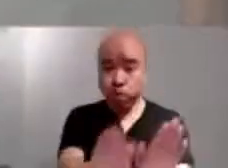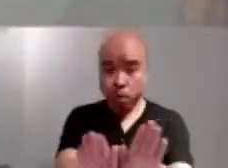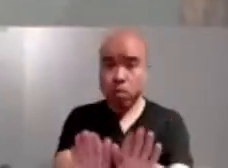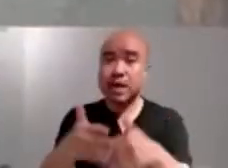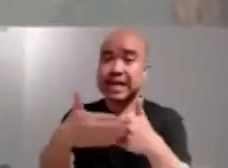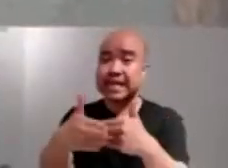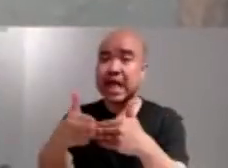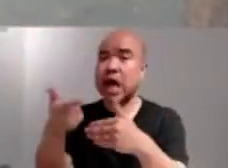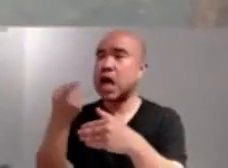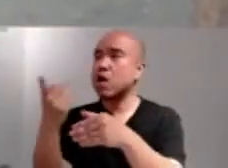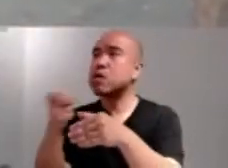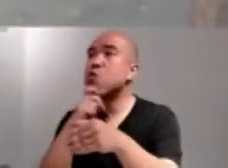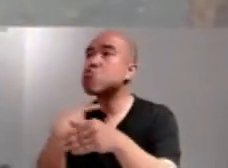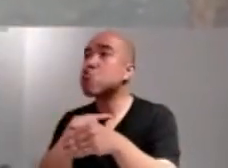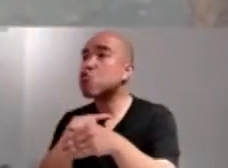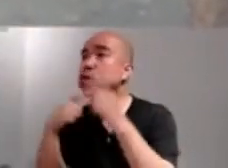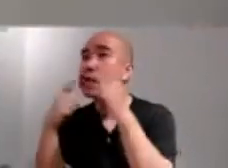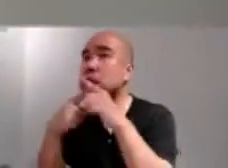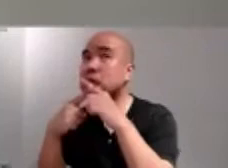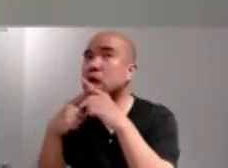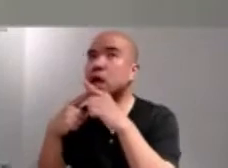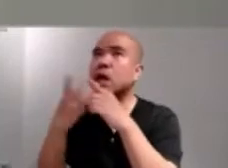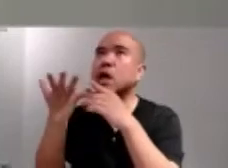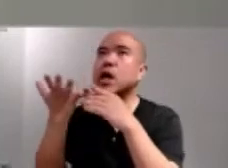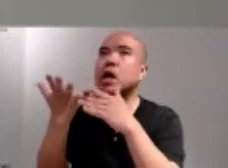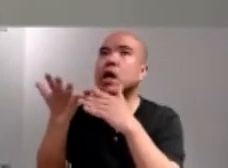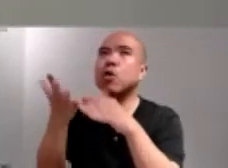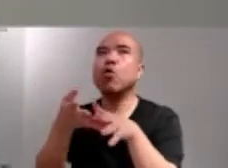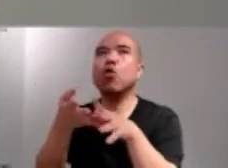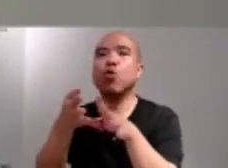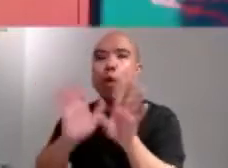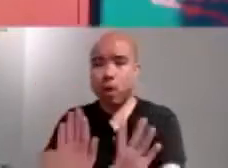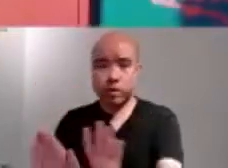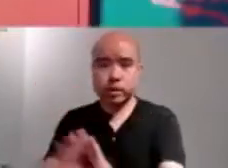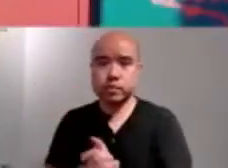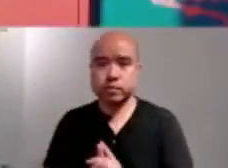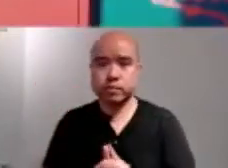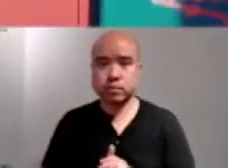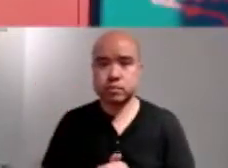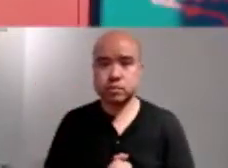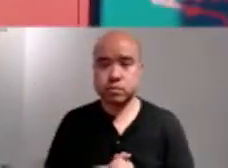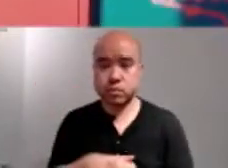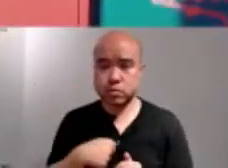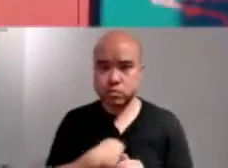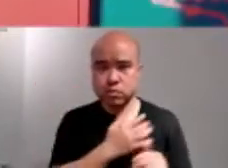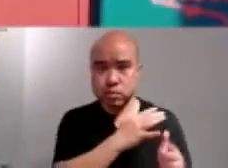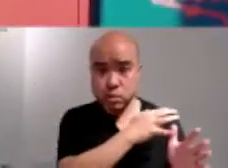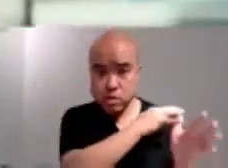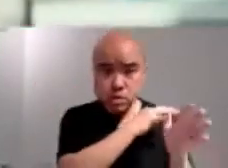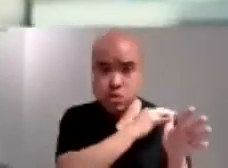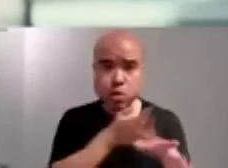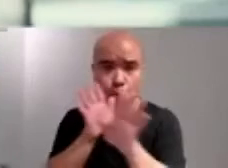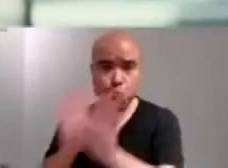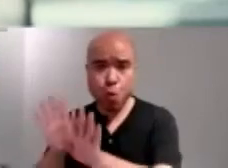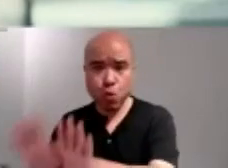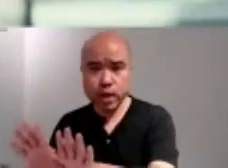但他们自己也很难去筹集资源的弱势群体筹款。 我就想想可不可以将旅行和慈善摆在一起呢？